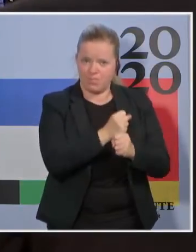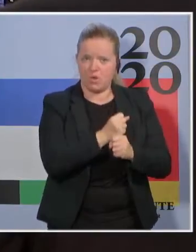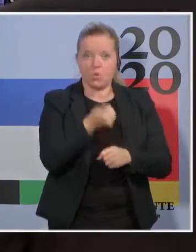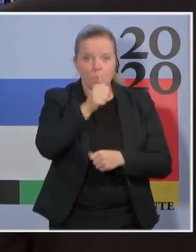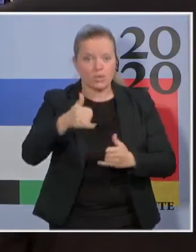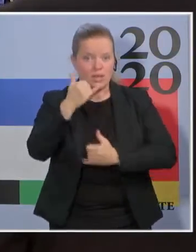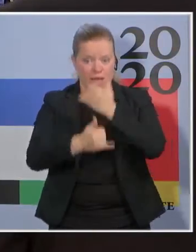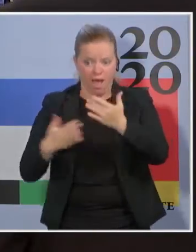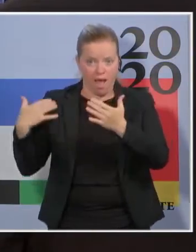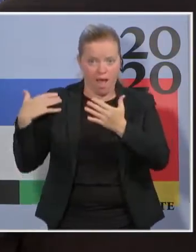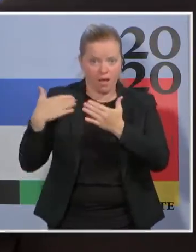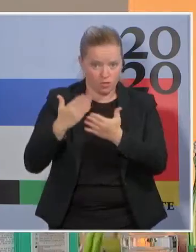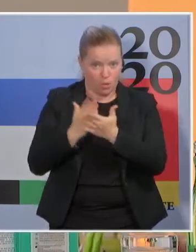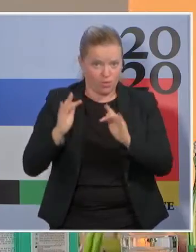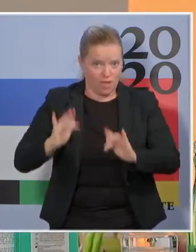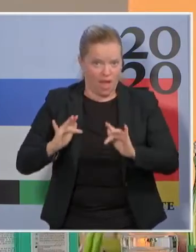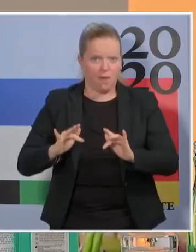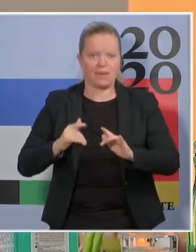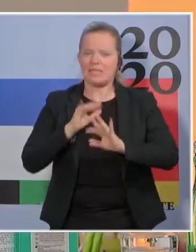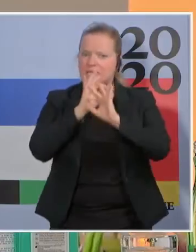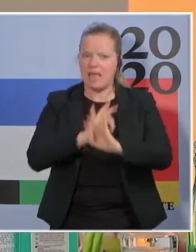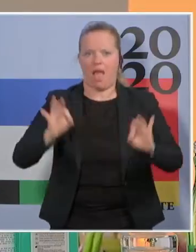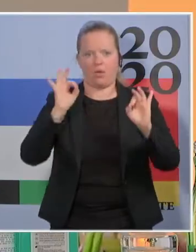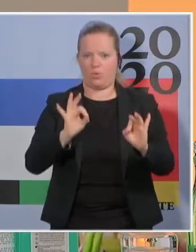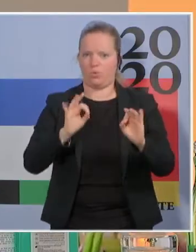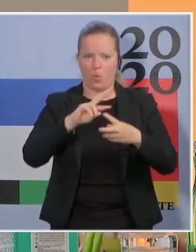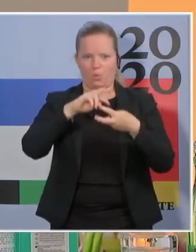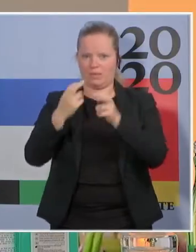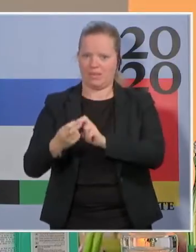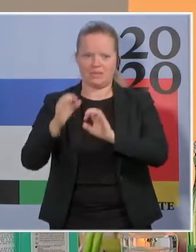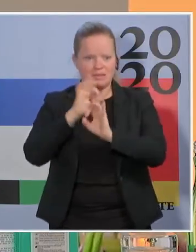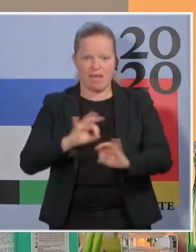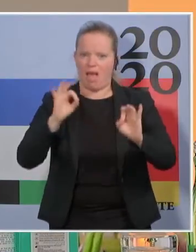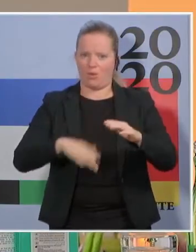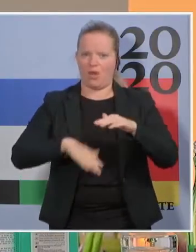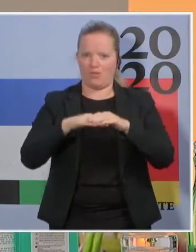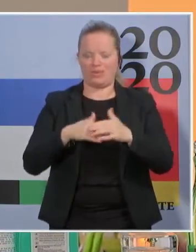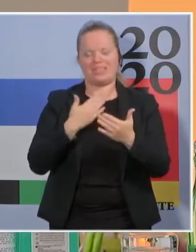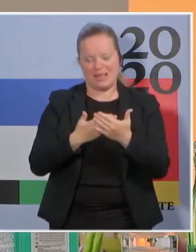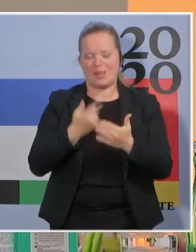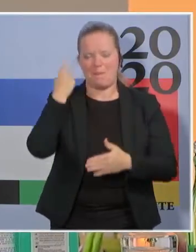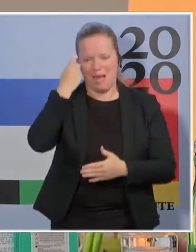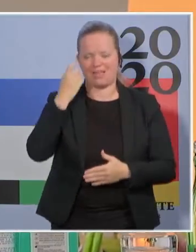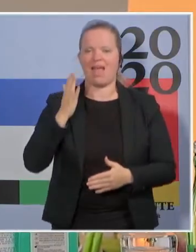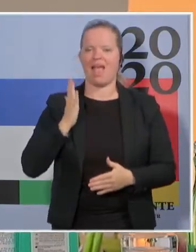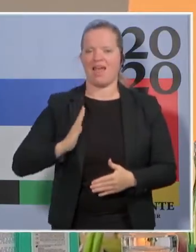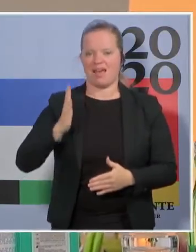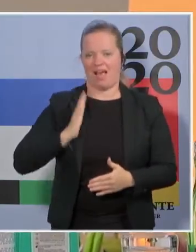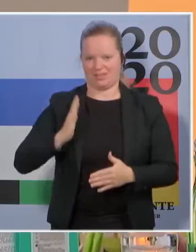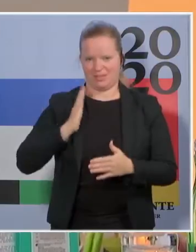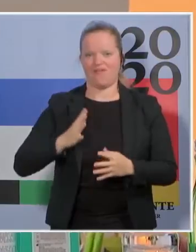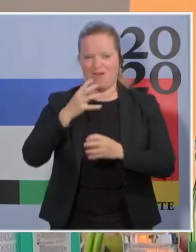hat. Und das meine ich mit Eleganz der Verfassung. Ich danke für Ihre Aufmerksamkeit.